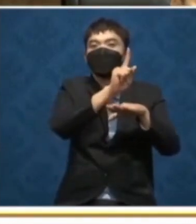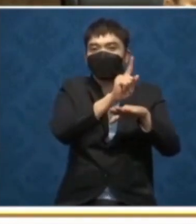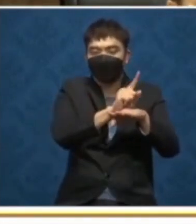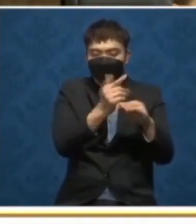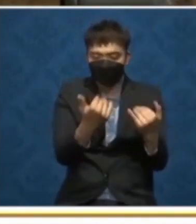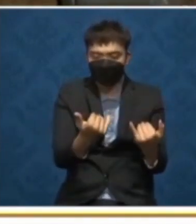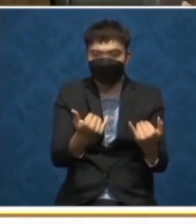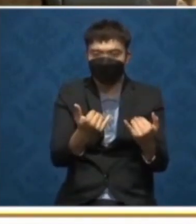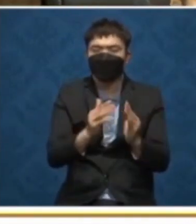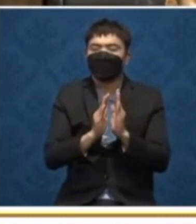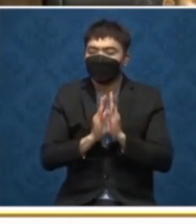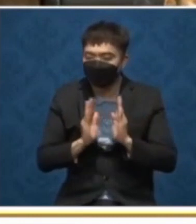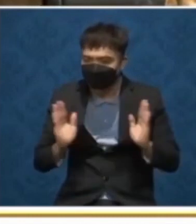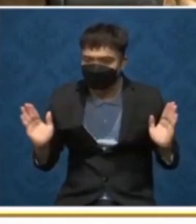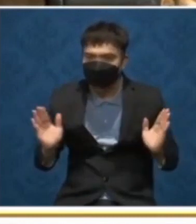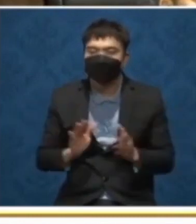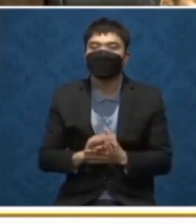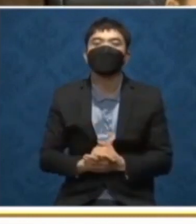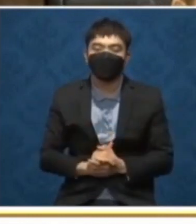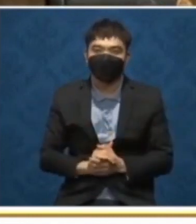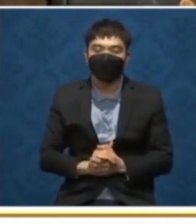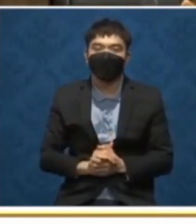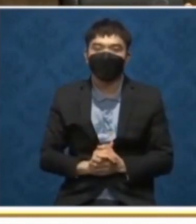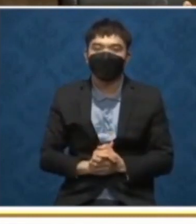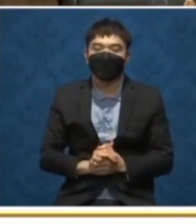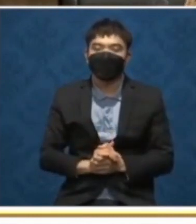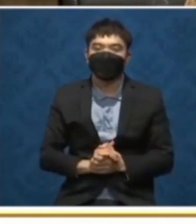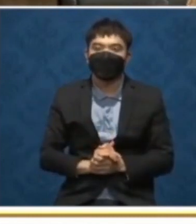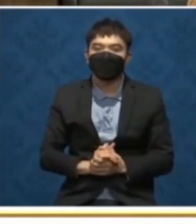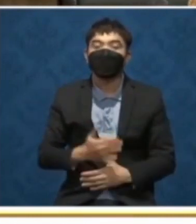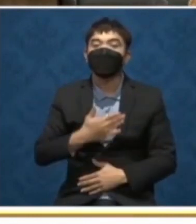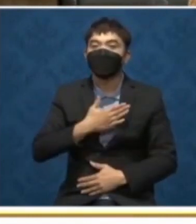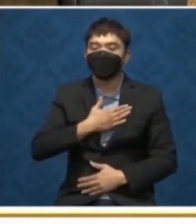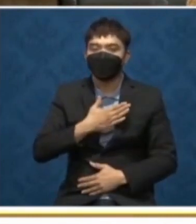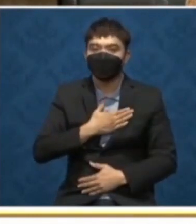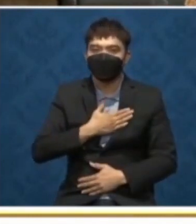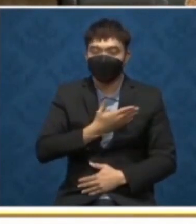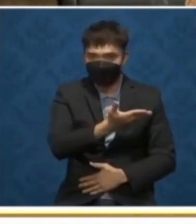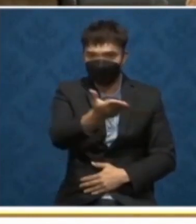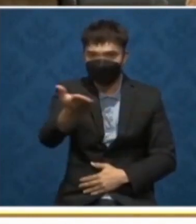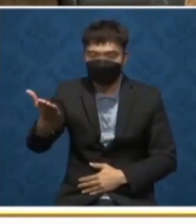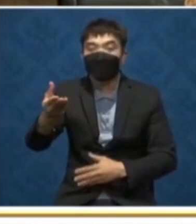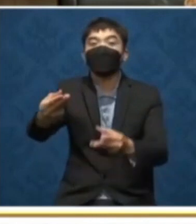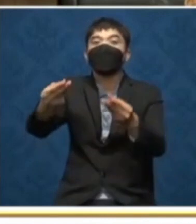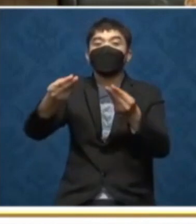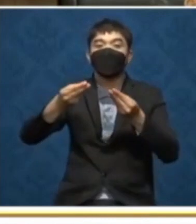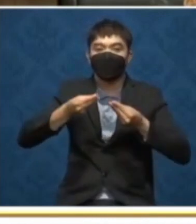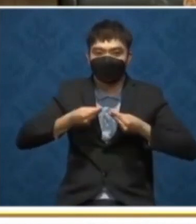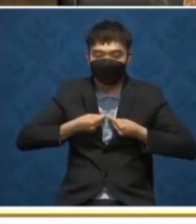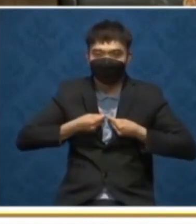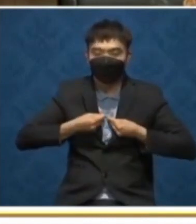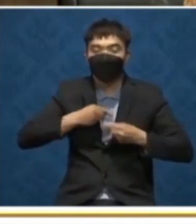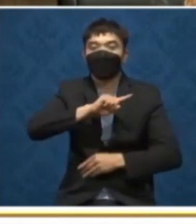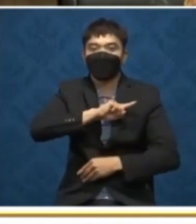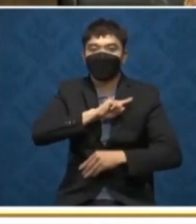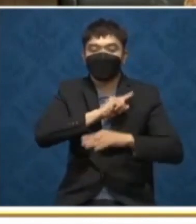งนี้และถ้าผมได้รับความไว้วางใจจากท่านทั้งหลายให้ทำหน้